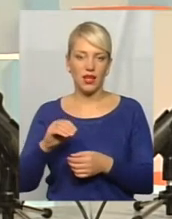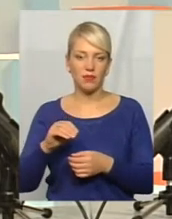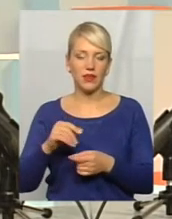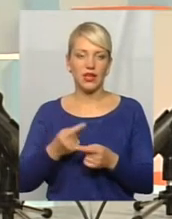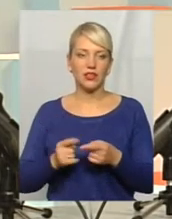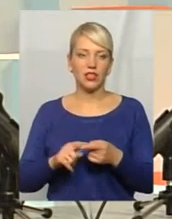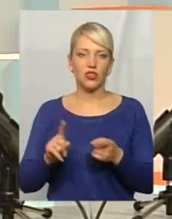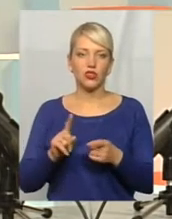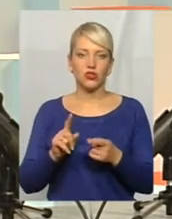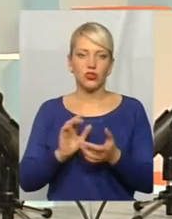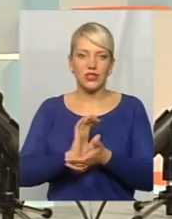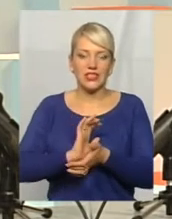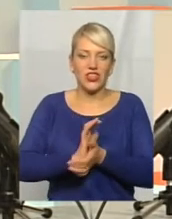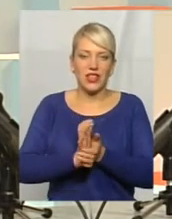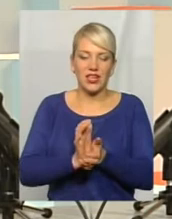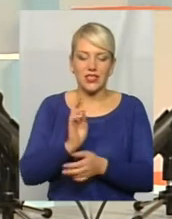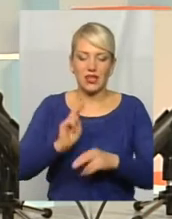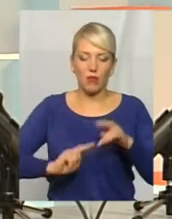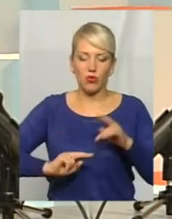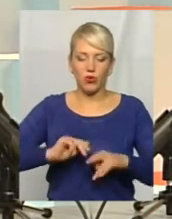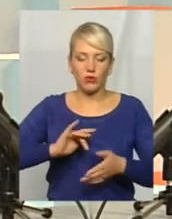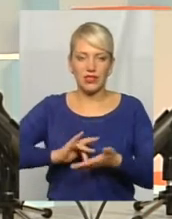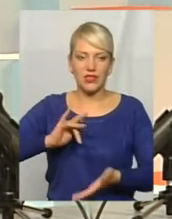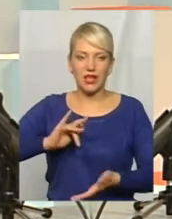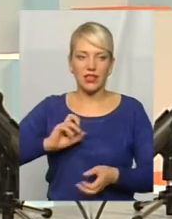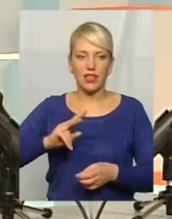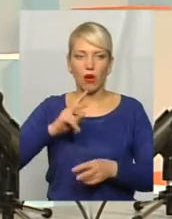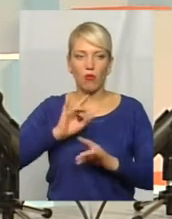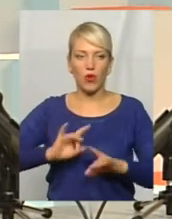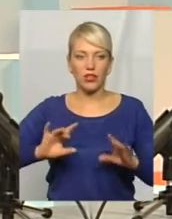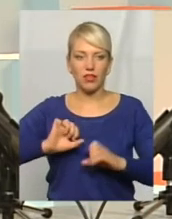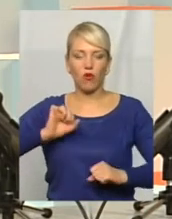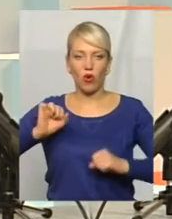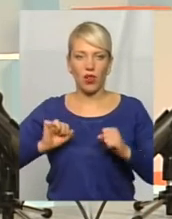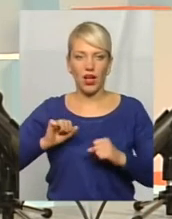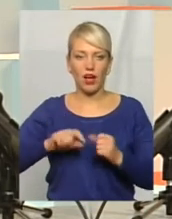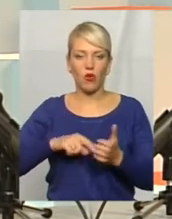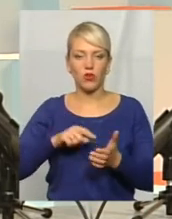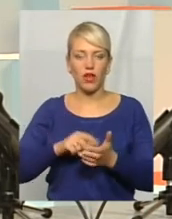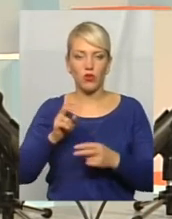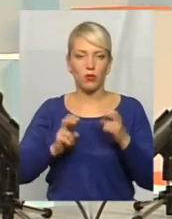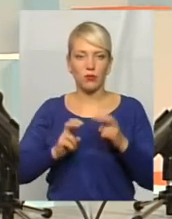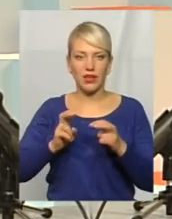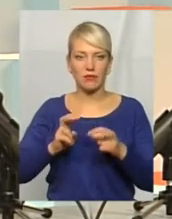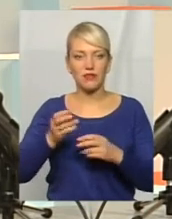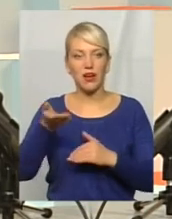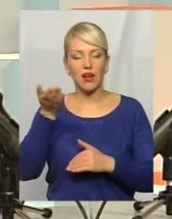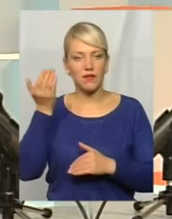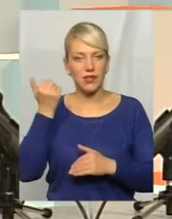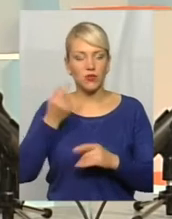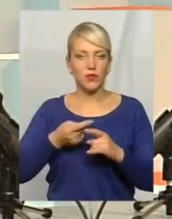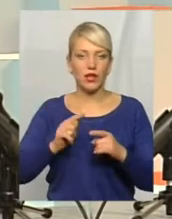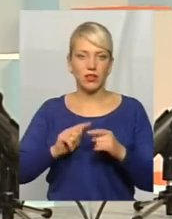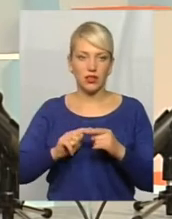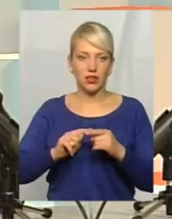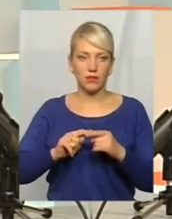дуже щільною забудовою центру, як пояснив колега з комунального підприємства, раніше до таких